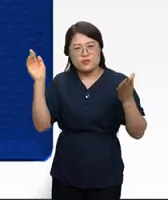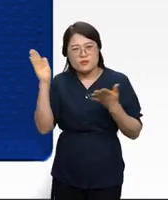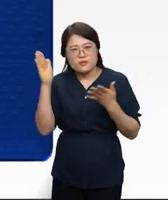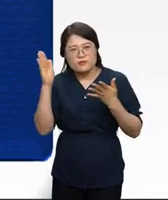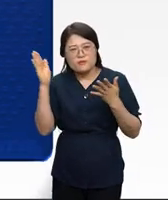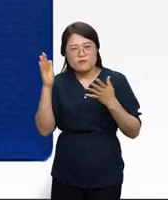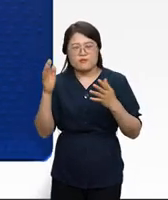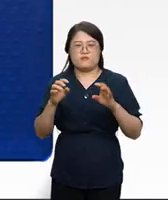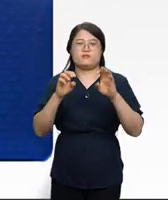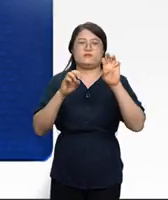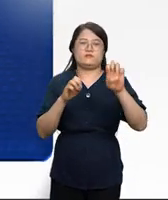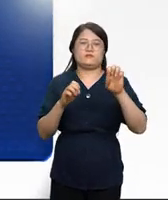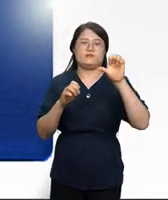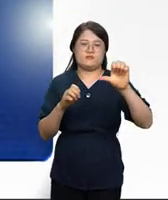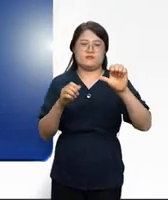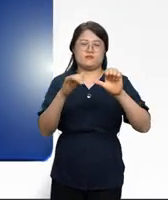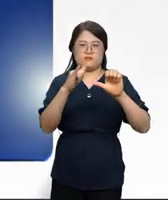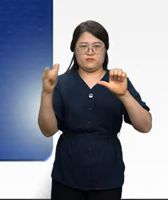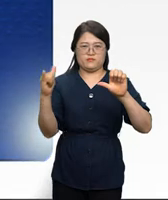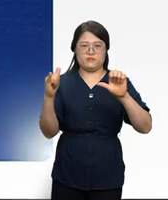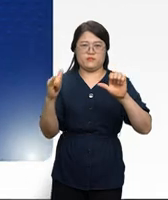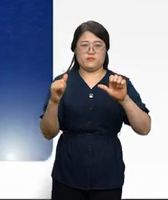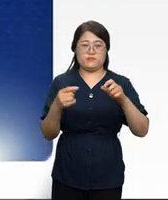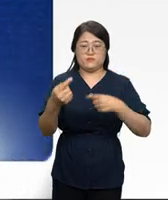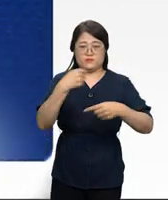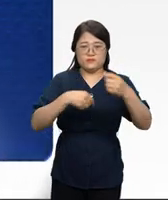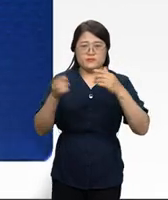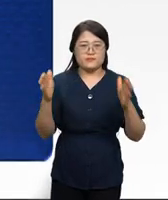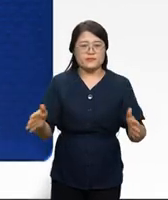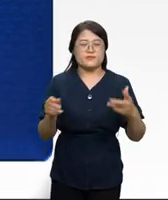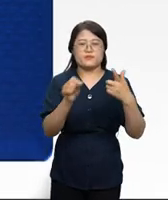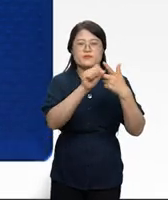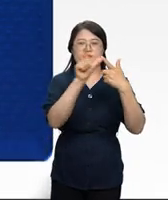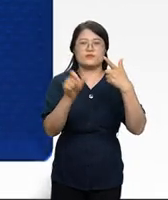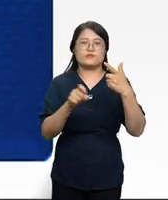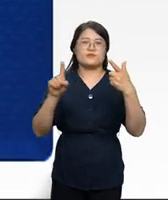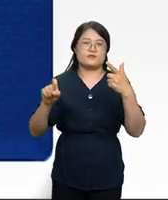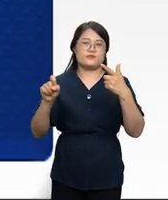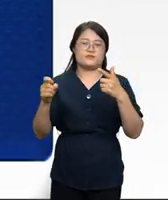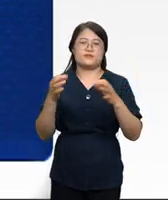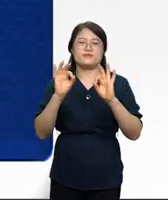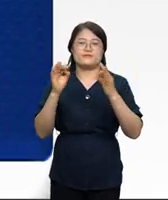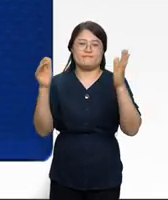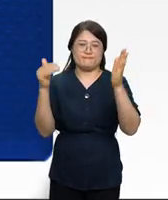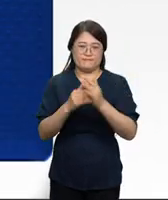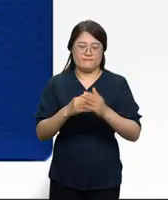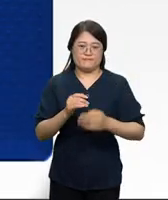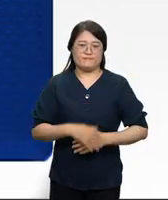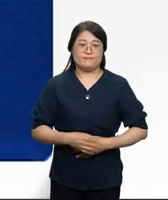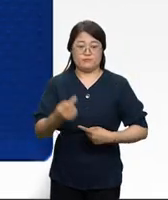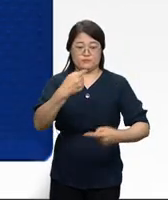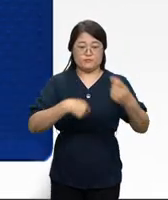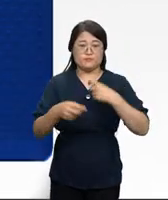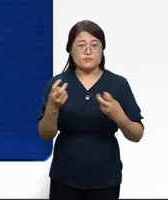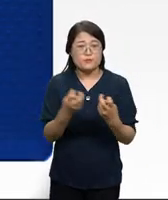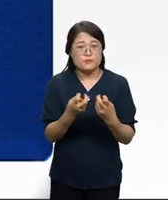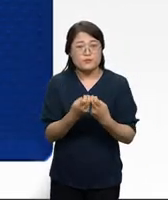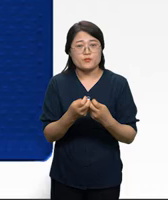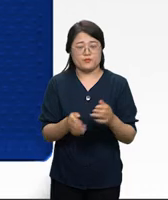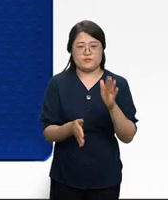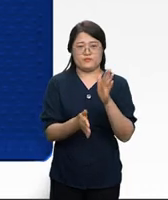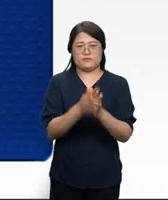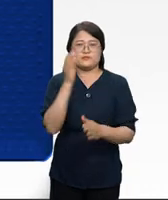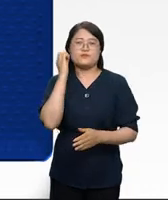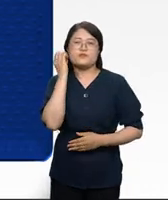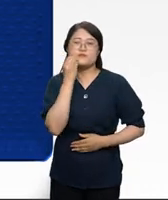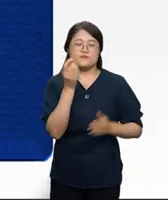대학 재학생 35명이며 신청기간은 6월 11일 금요일까지입니다. 접수 방법은 시 홈페이지